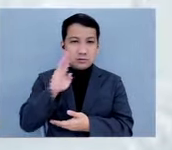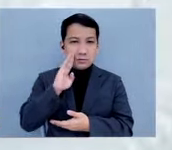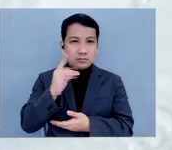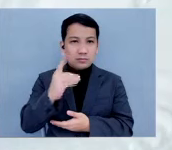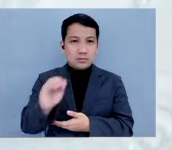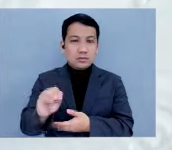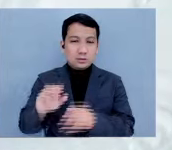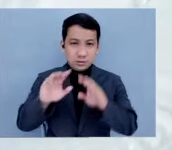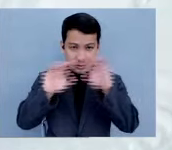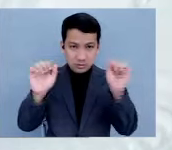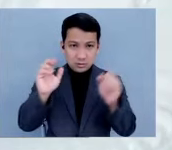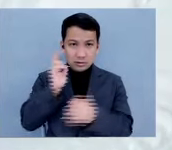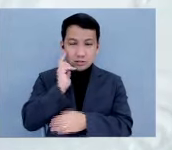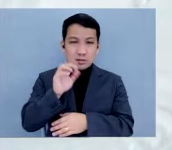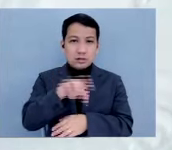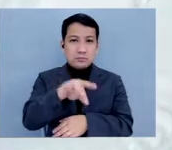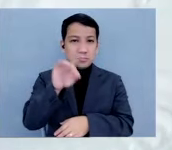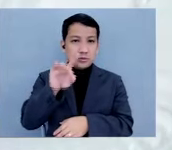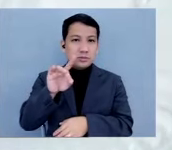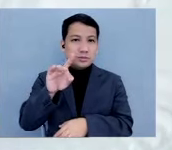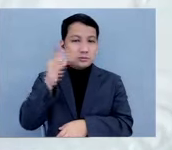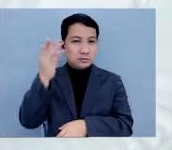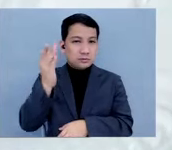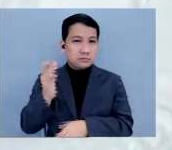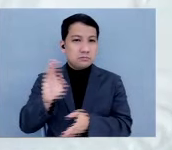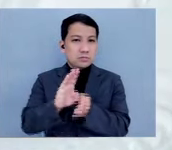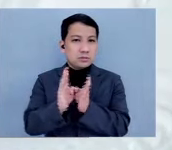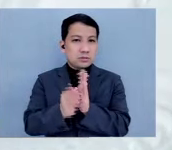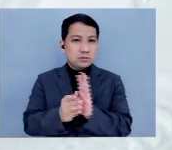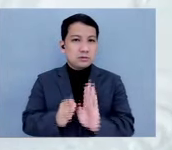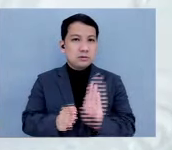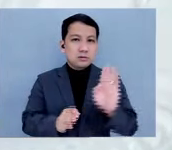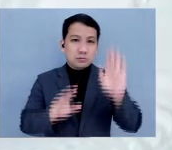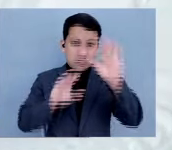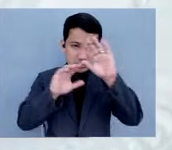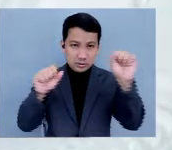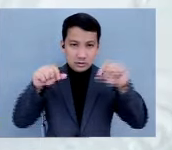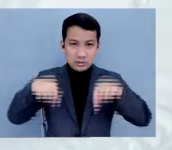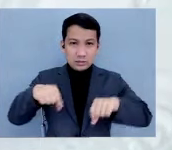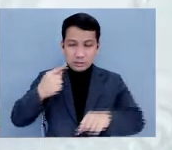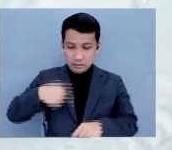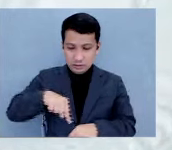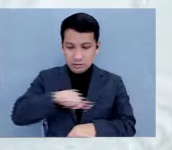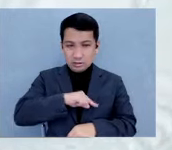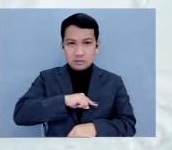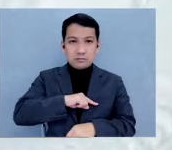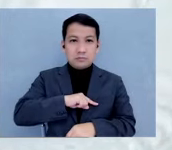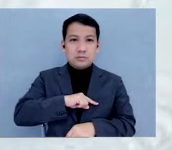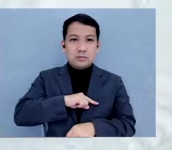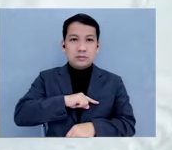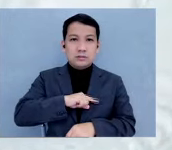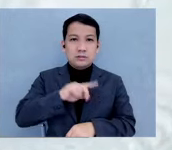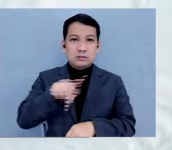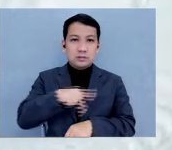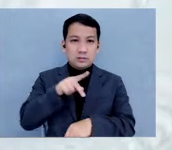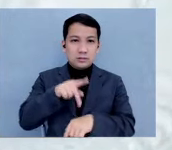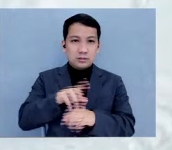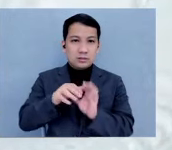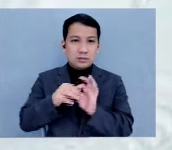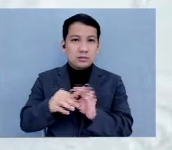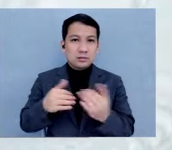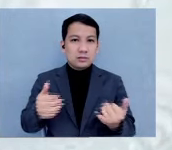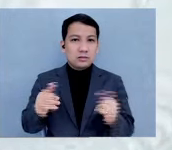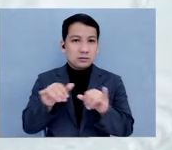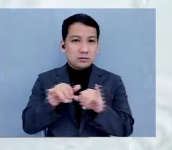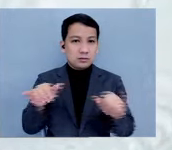Pangulong Duterte, appointed son of God to become president of our country for the